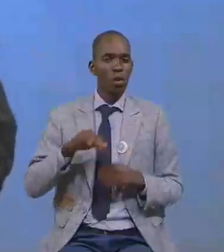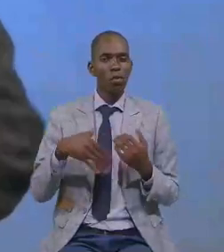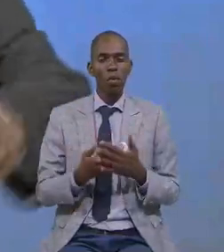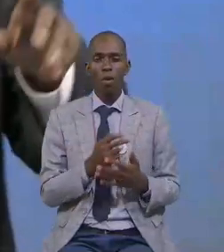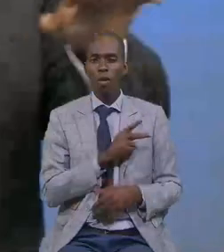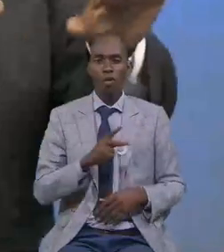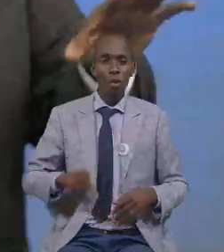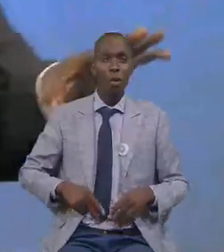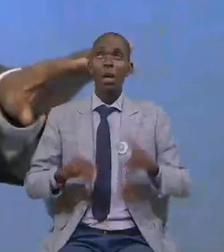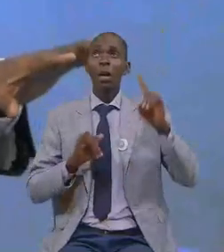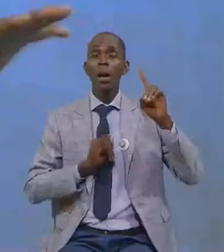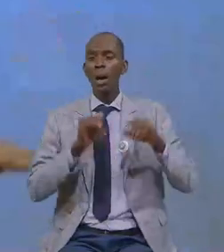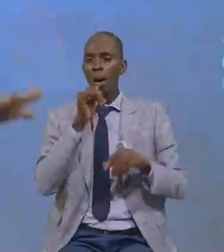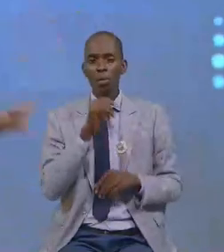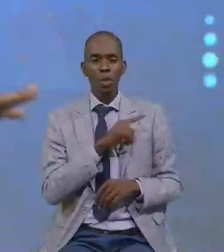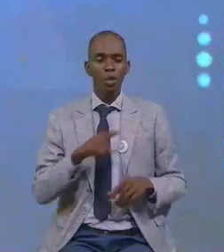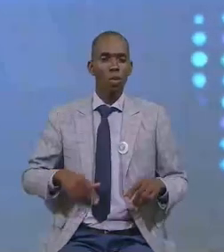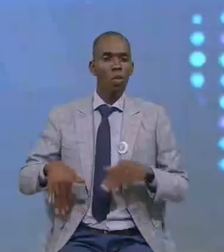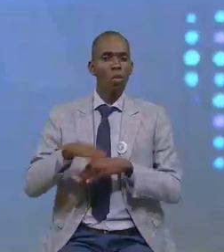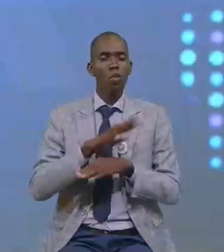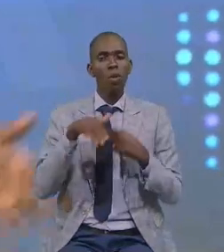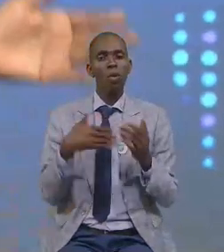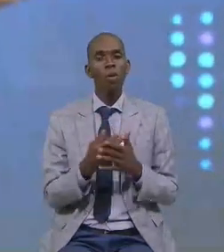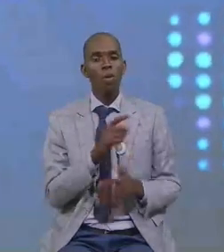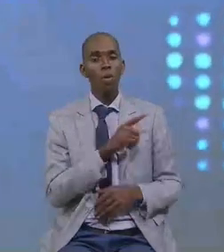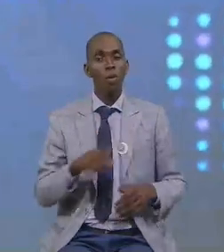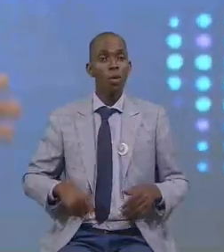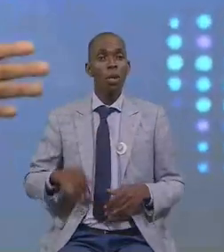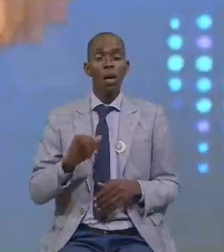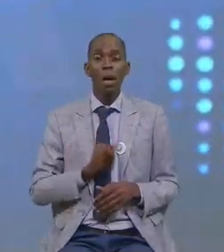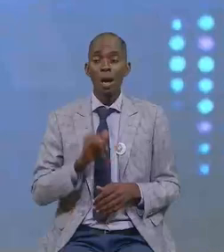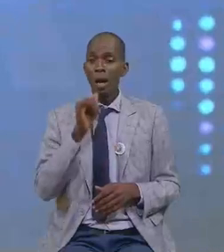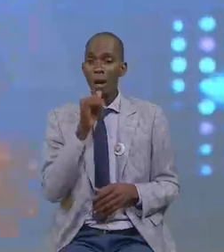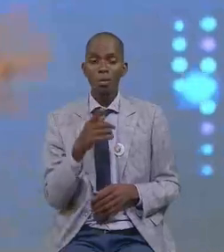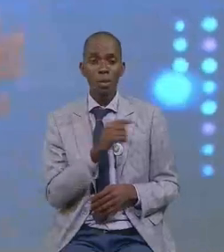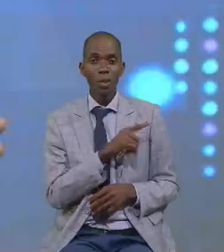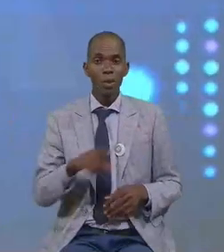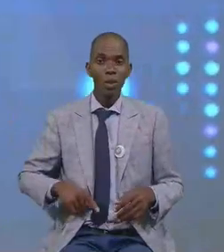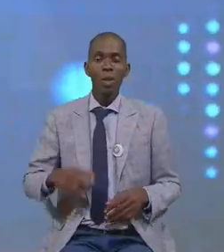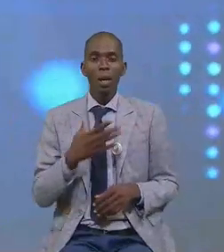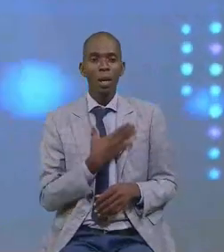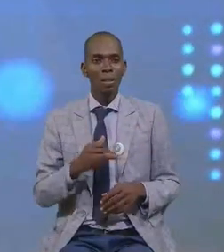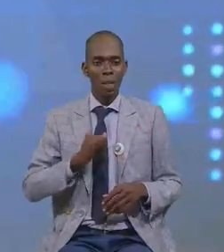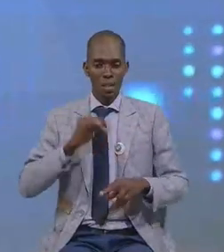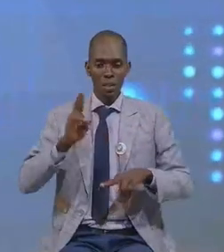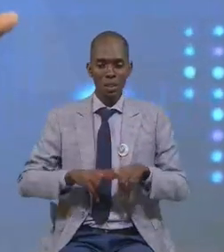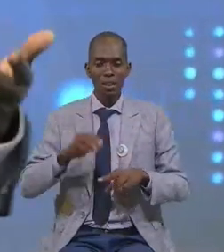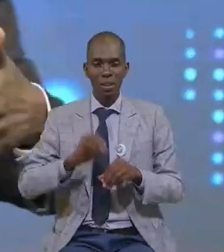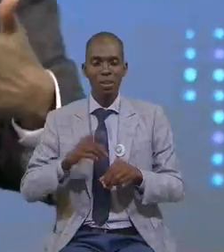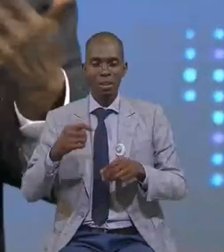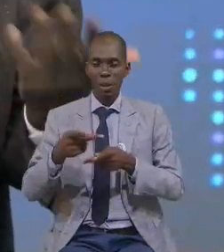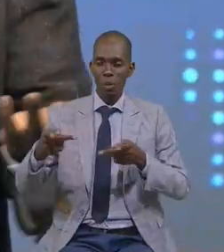des seigneurs, que je suis le seigneur. Alors, je m'assieds maintenant sur le